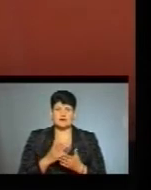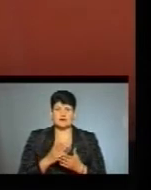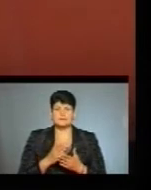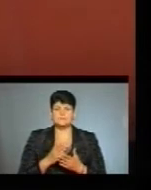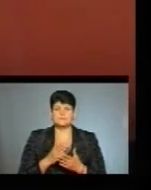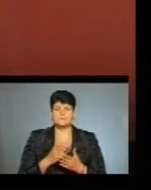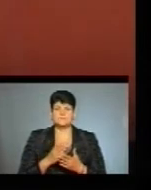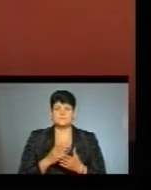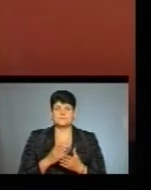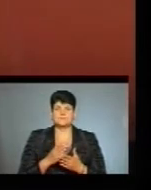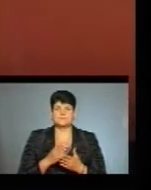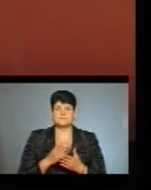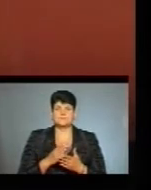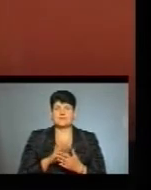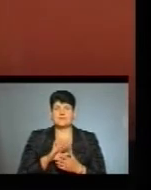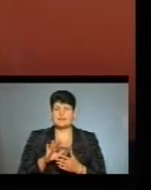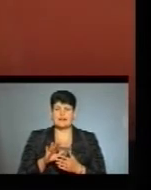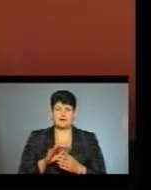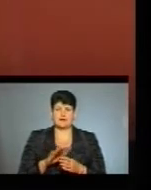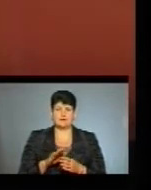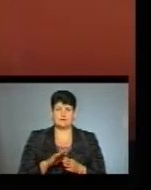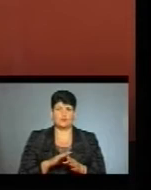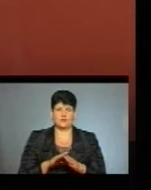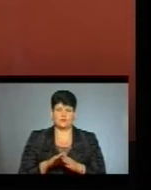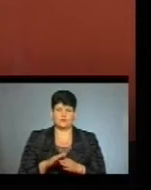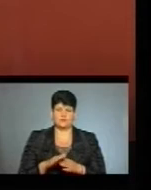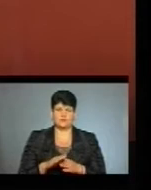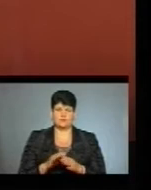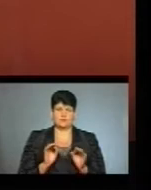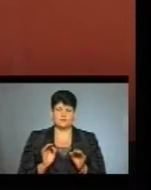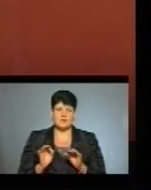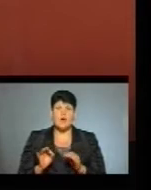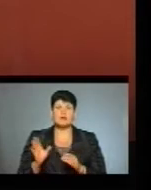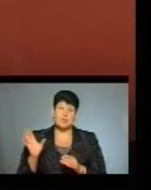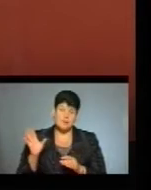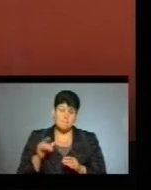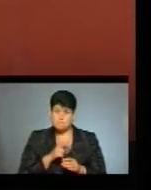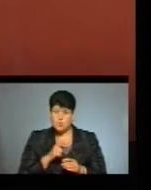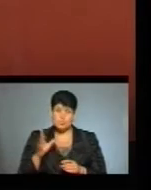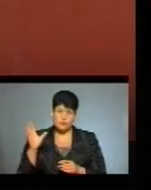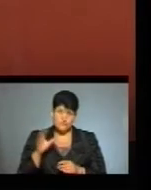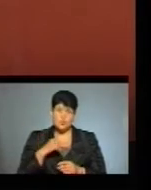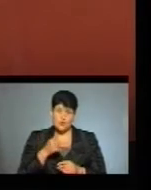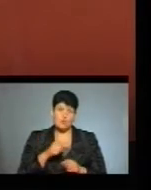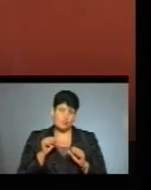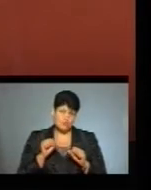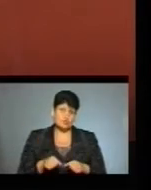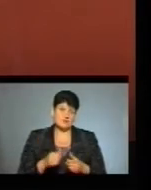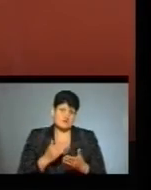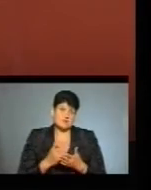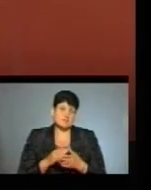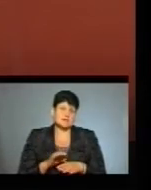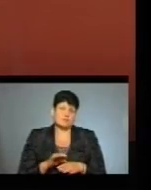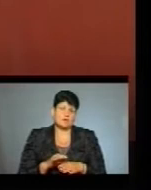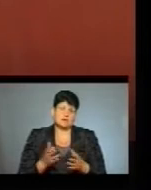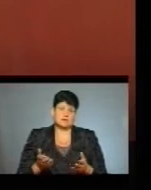так, не зовсім благоприємні. Хоча протягом цілого року ймовірність захворіти на ці захворювання в нас залишається